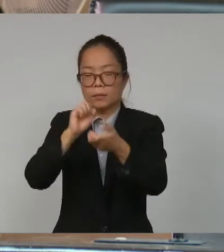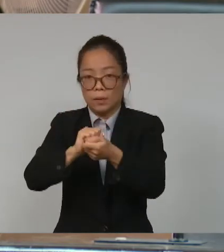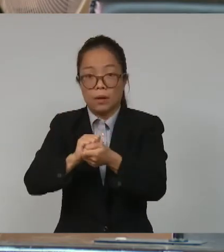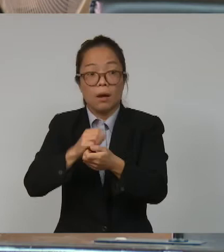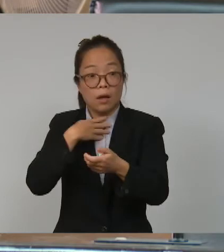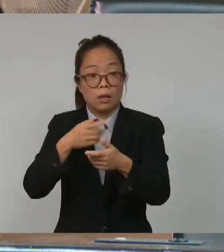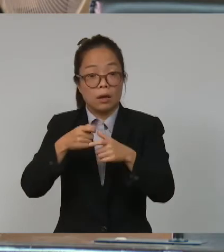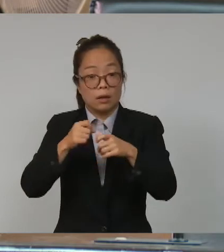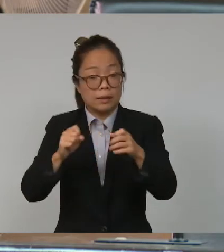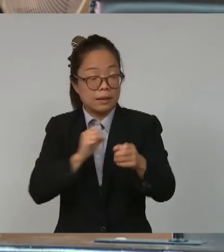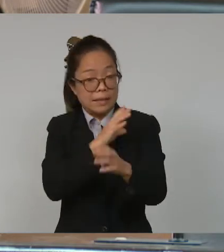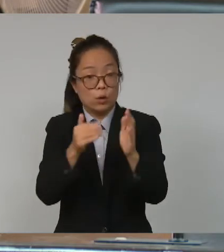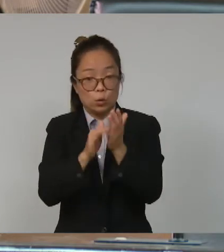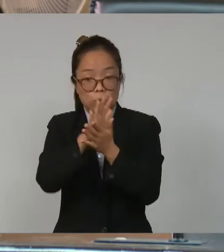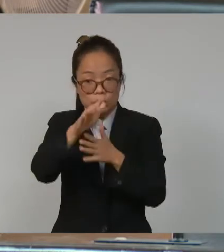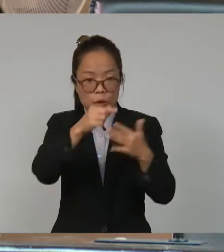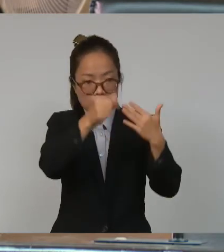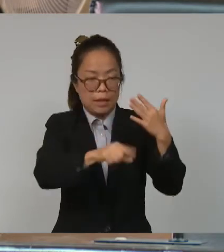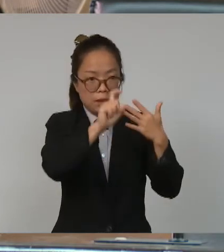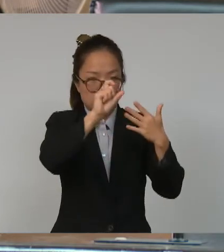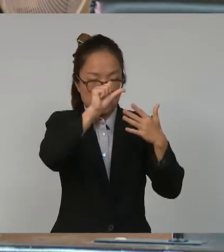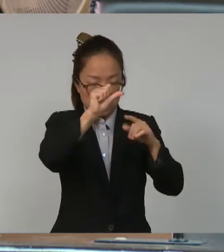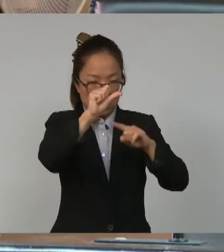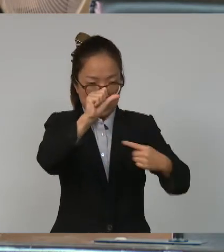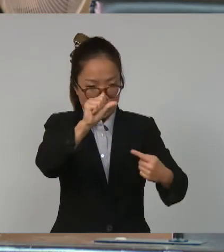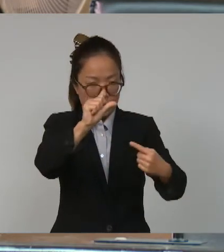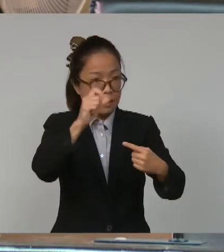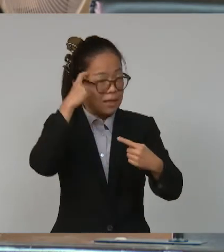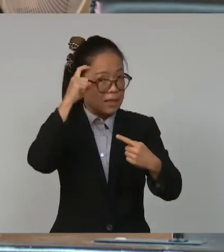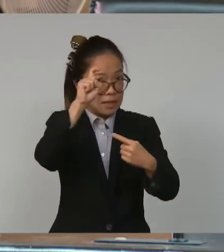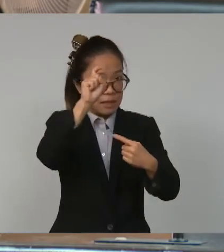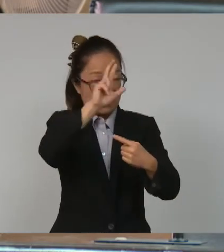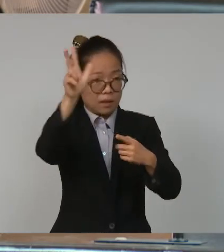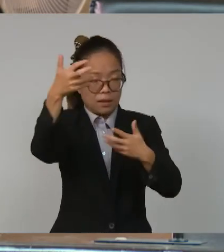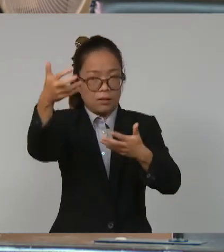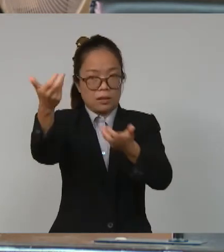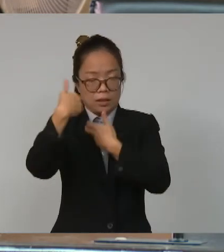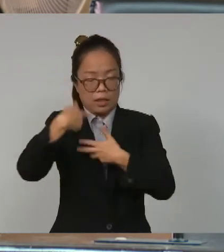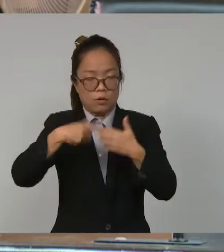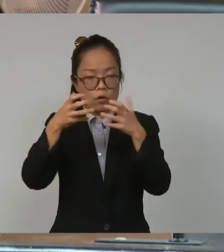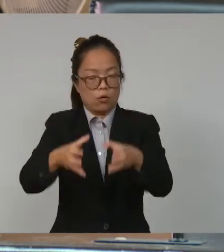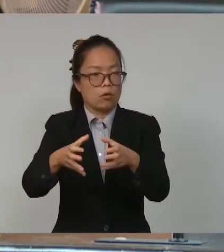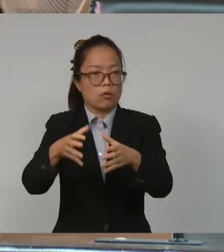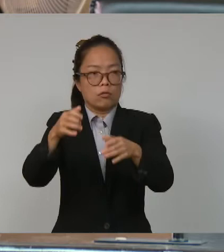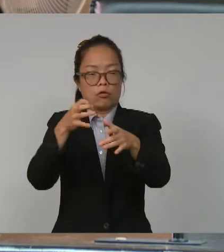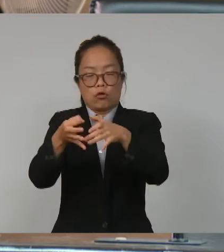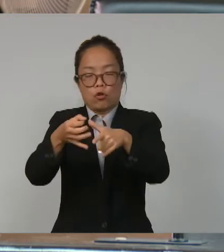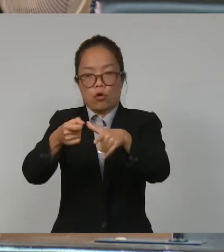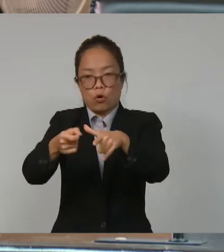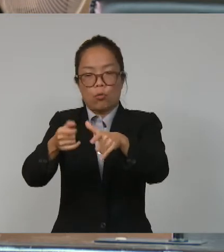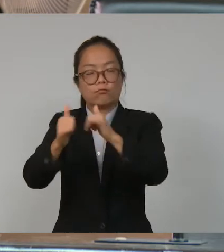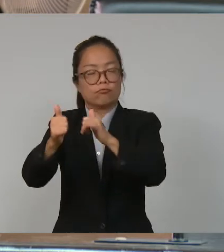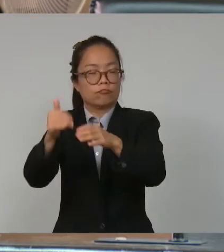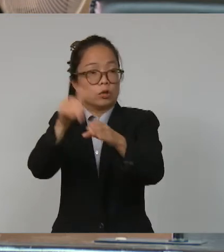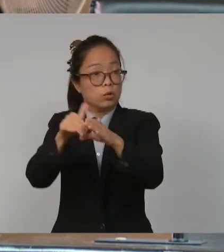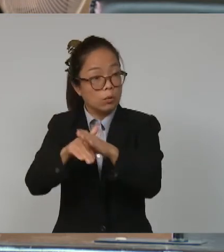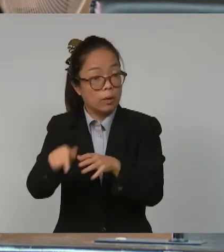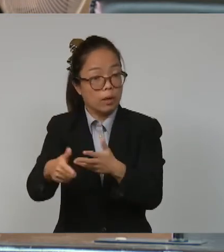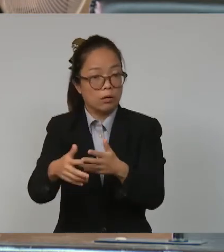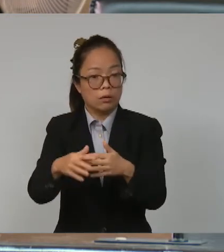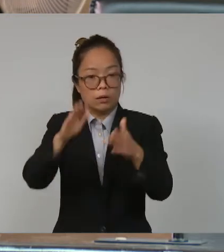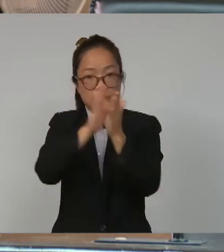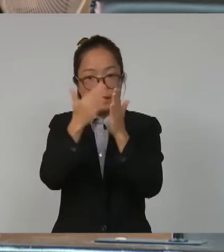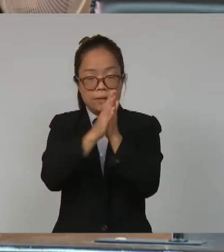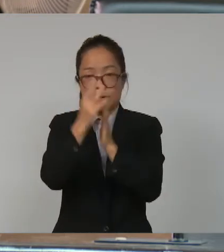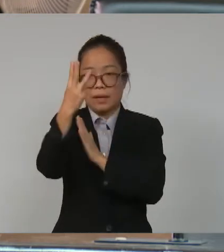呢，如果在1到15条第一项10日内交由本会来办理公民投票，那这边在第三页的第